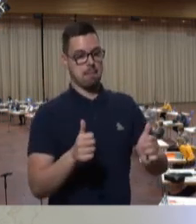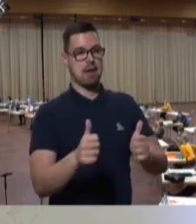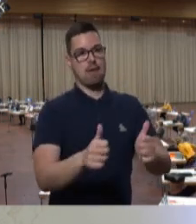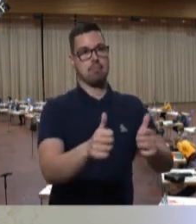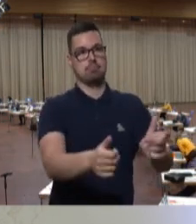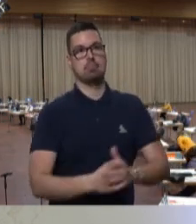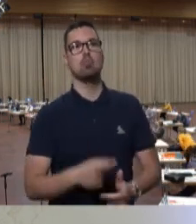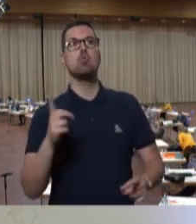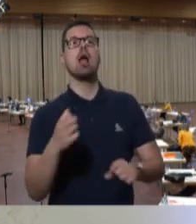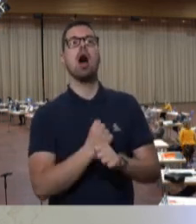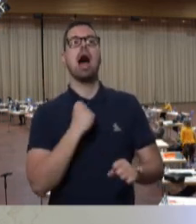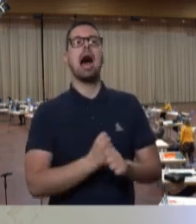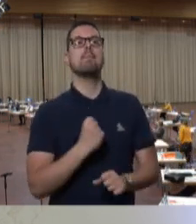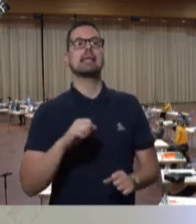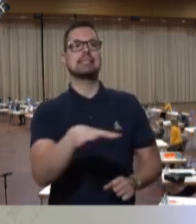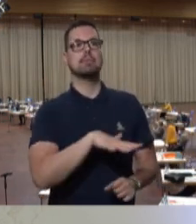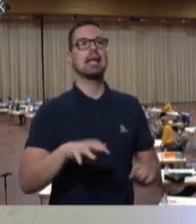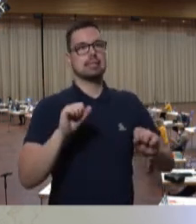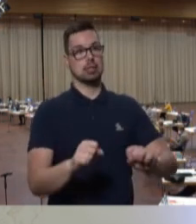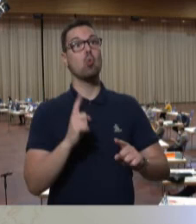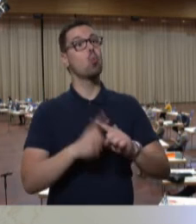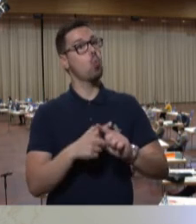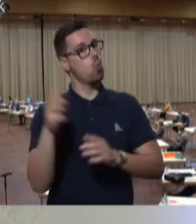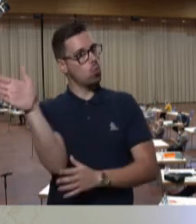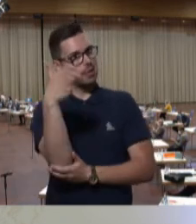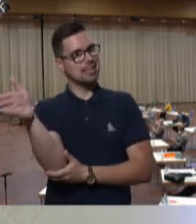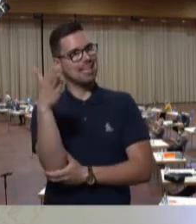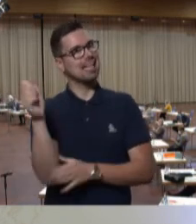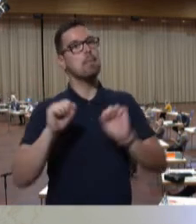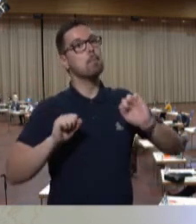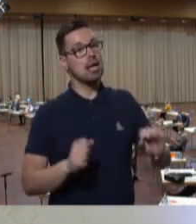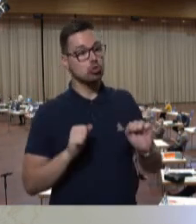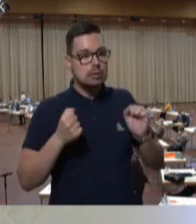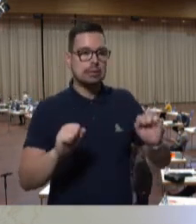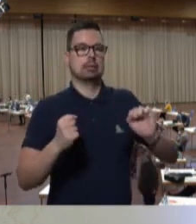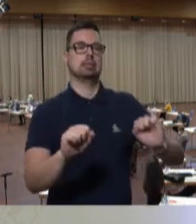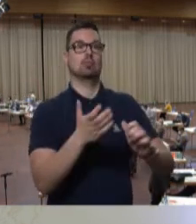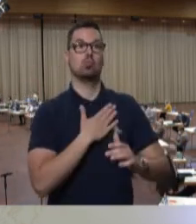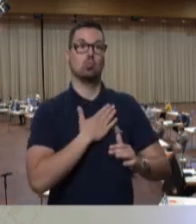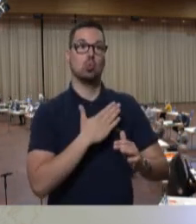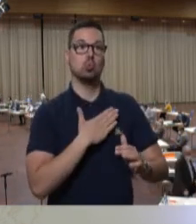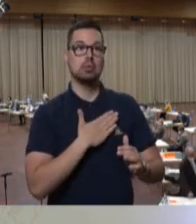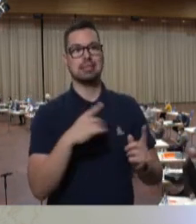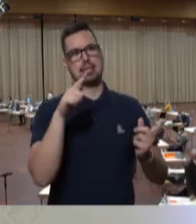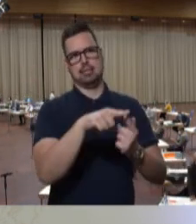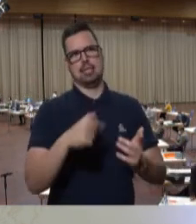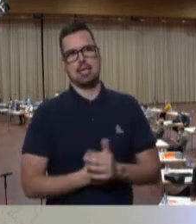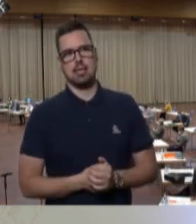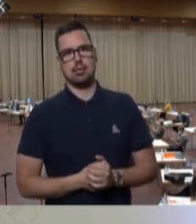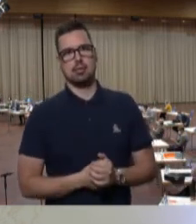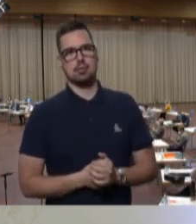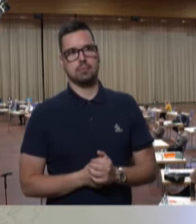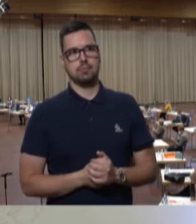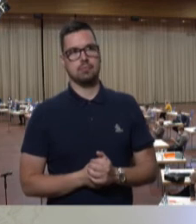Wettbewerbsfähigkeit und Arbeitsplätze sichern und Klimaschutz vorantreiben, das ist unser Ziel. Und darum genau geht es in